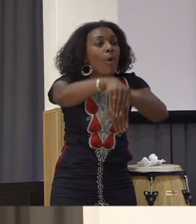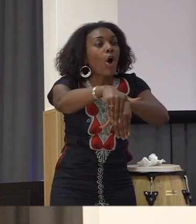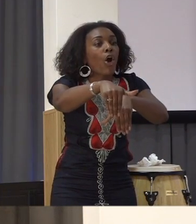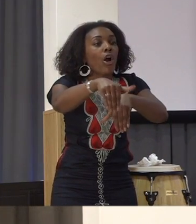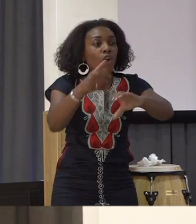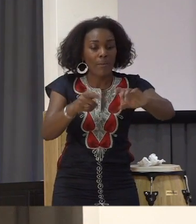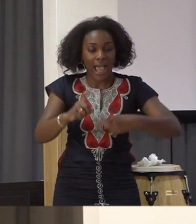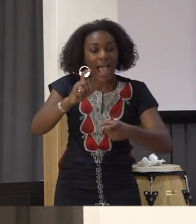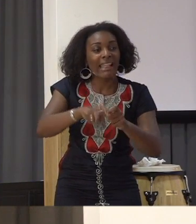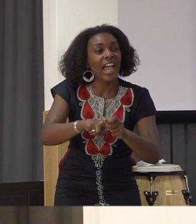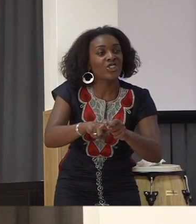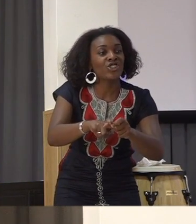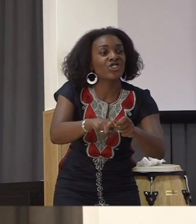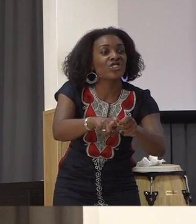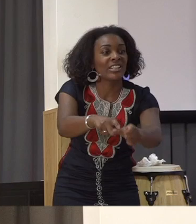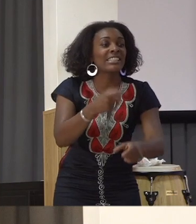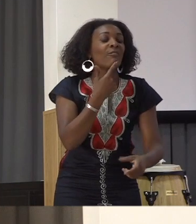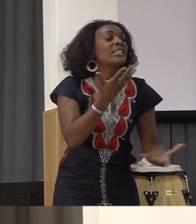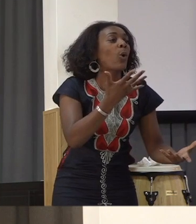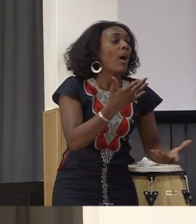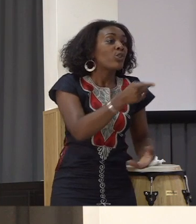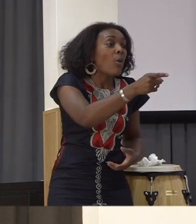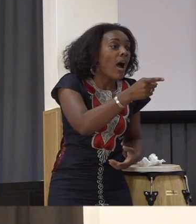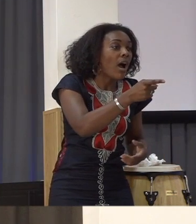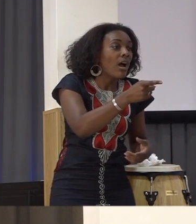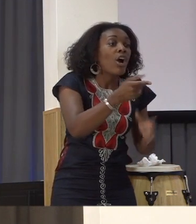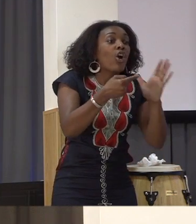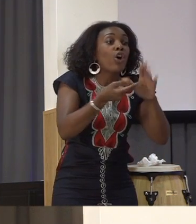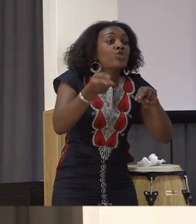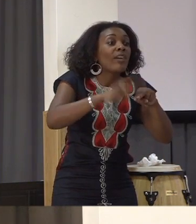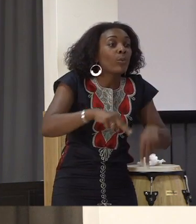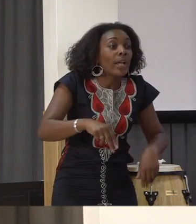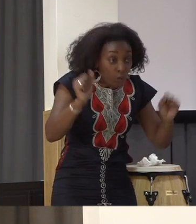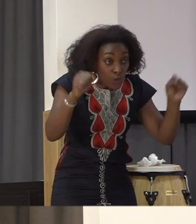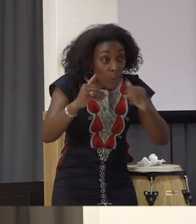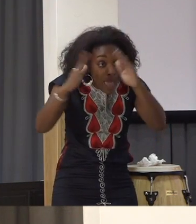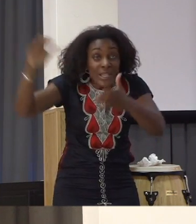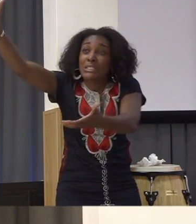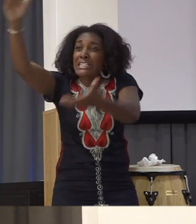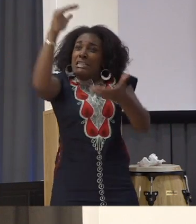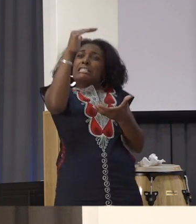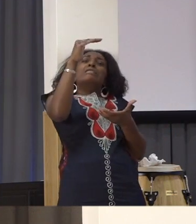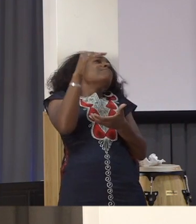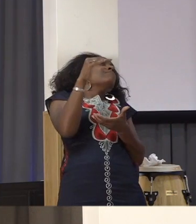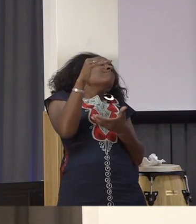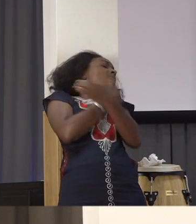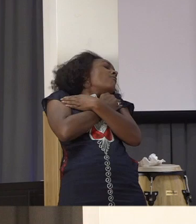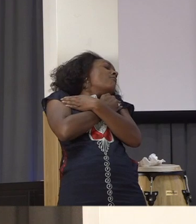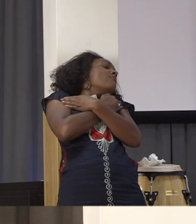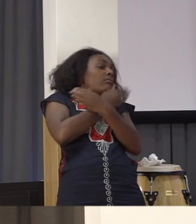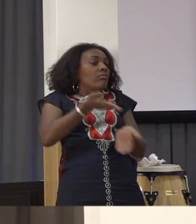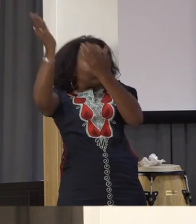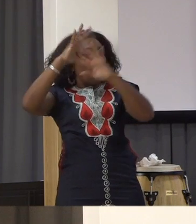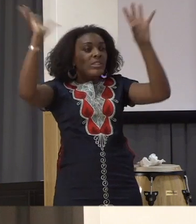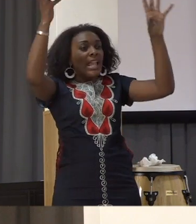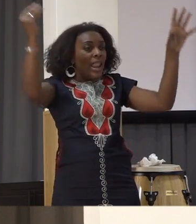cm? Avec ton appareil photo numérique? Non, tu ne vas pas quitter ce monde avec ça. Tu vas quitter ce monde avec ta foi en Jésus-Christ. C'est